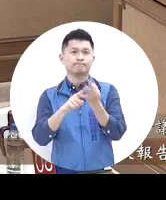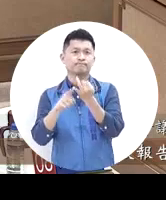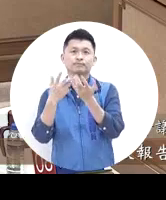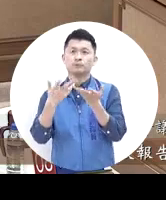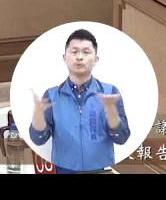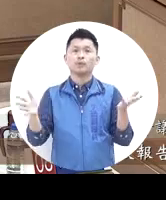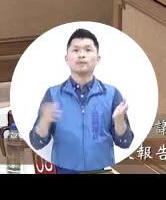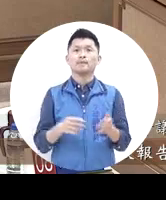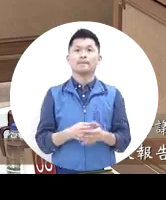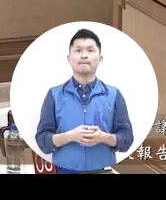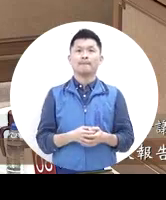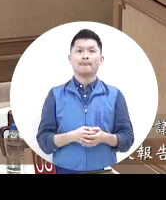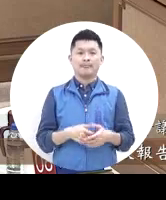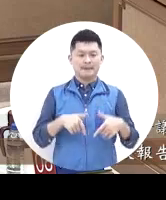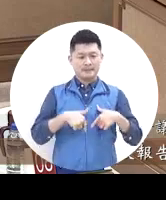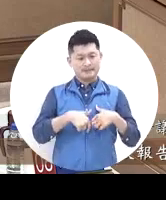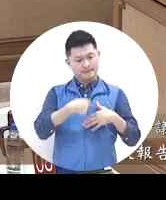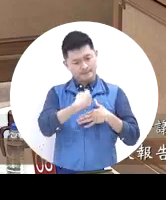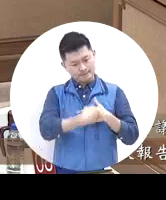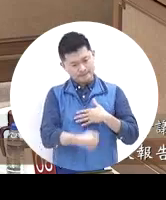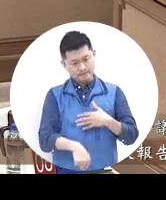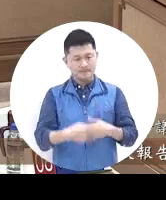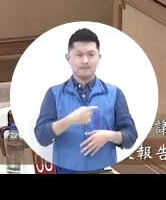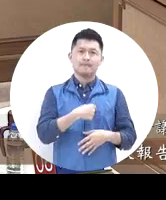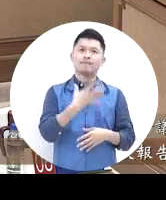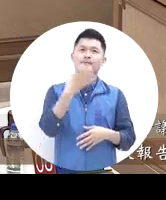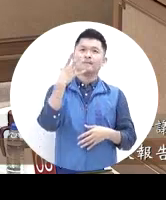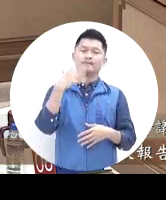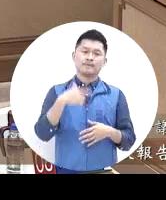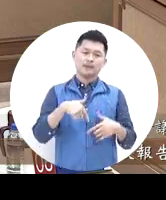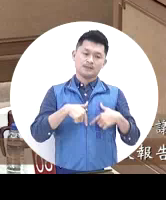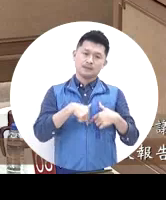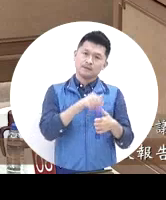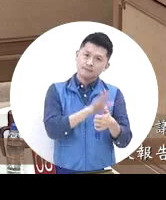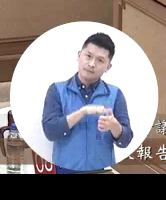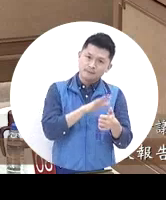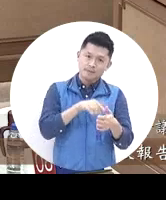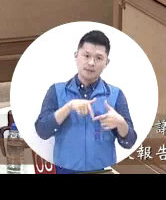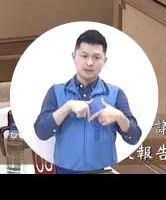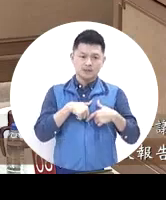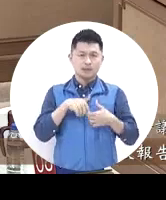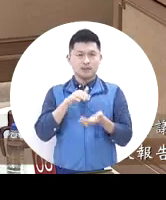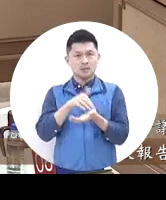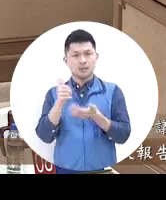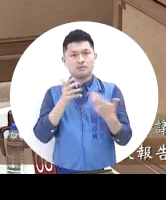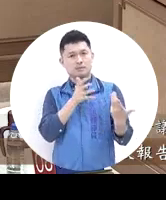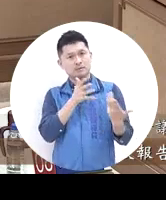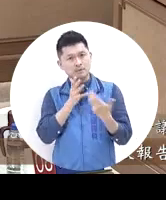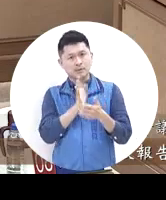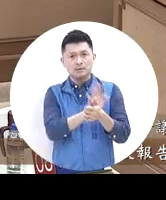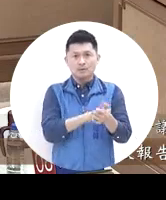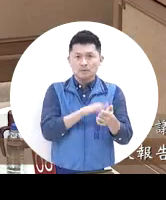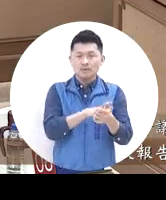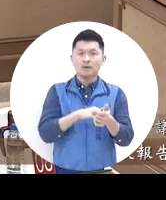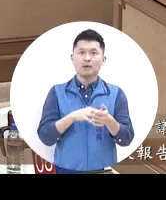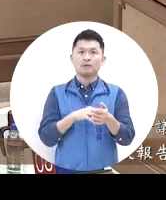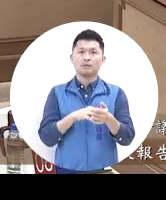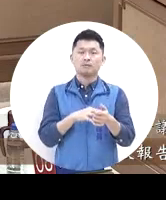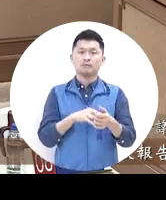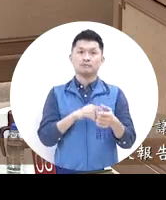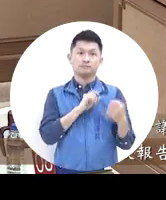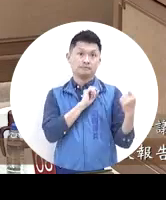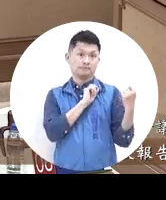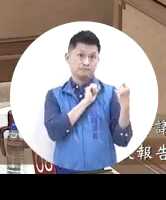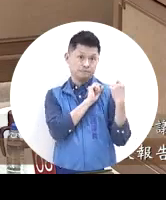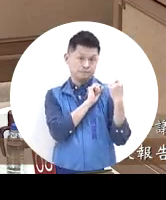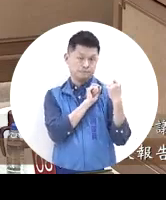多心理的创伤的，有包括心理辅导的、心理医生的协助的。马上5月21，马上就